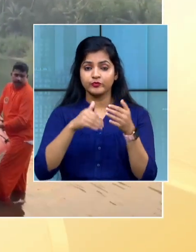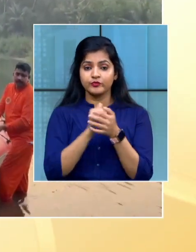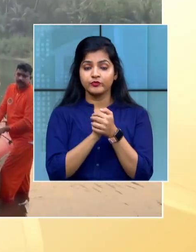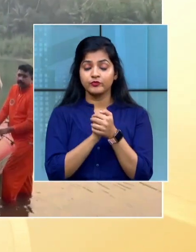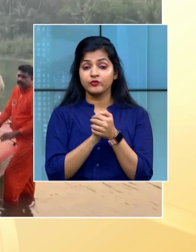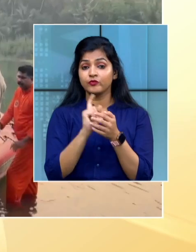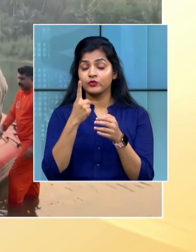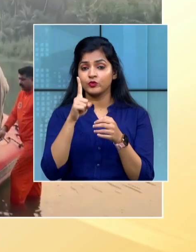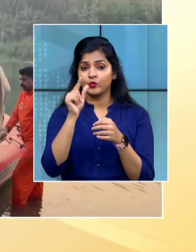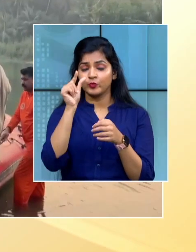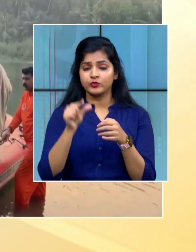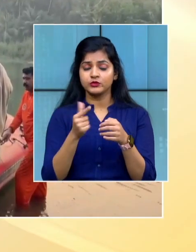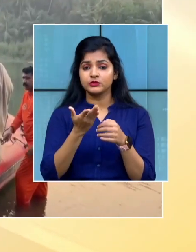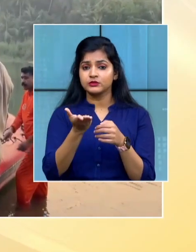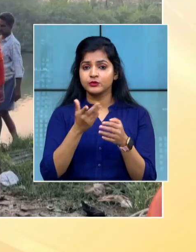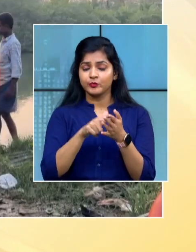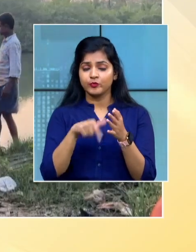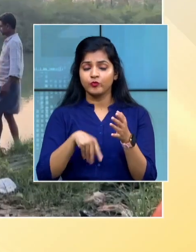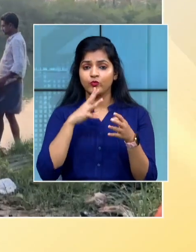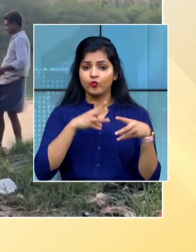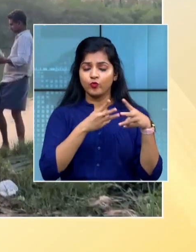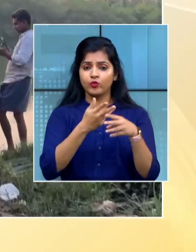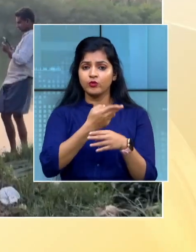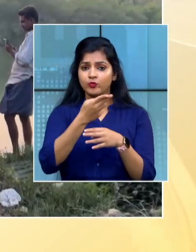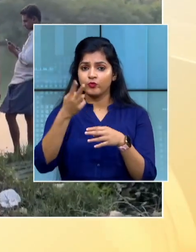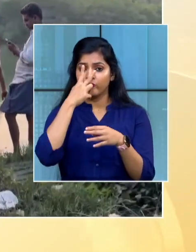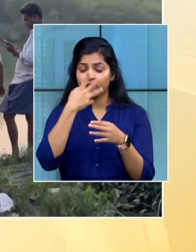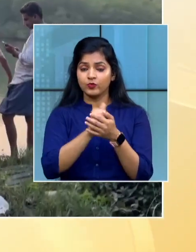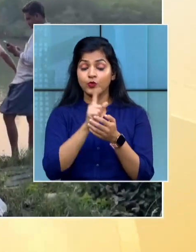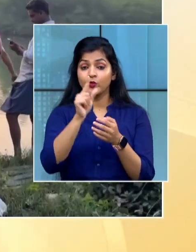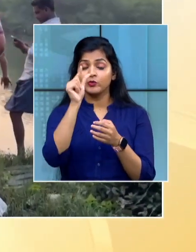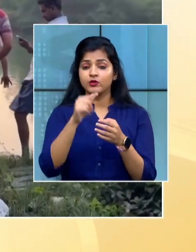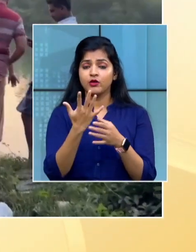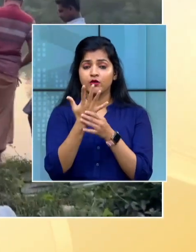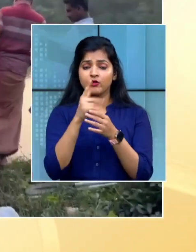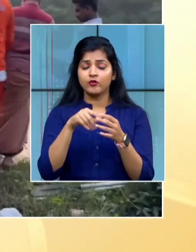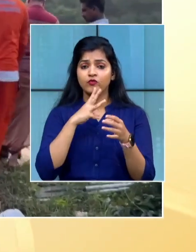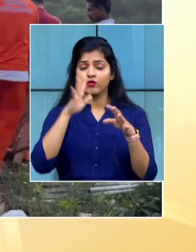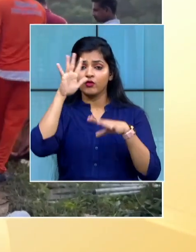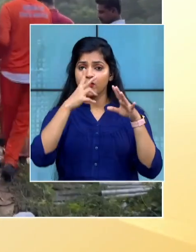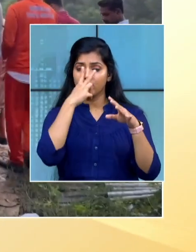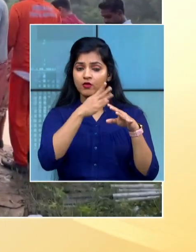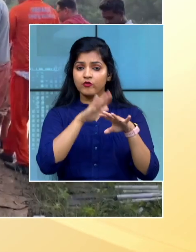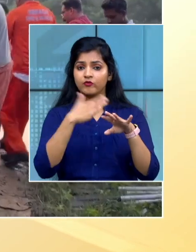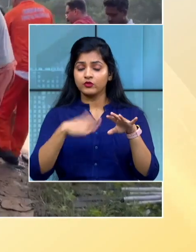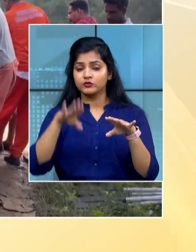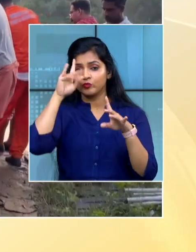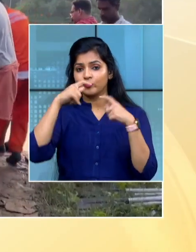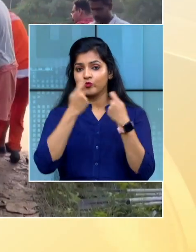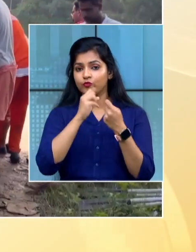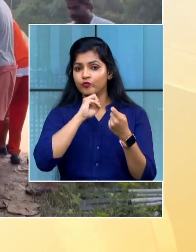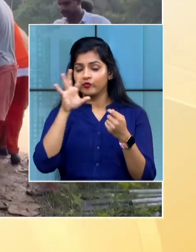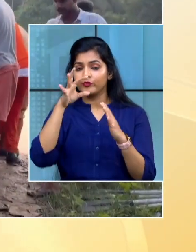അതായത് ആദ്യം ഒരാളുടെ ചെരുപ്പ് ഈ പുഴയിലൂടെ ഒഴുകിപ്പോകുന്നത് കണ്ടു. പിന്നീട് ഒരാളുടെ കൈയും ആ വെള്ളത്തിൽ കണ്ടു എന്നാണ് പോലീസിന് ലഭിച്ച വിവരം.